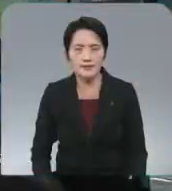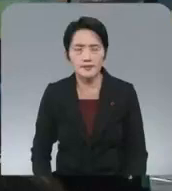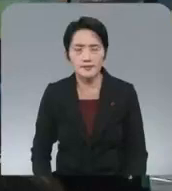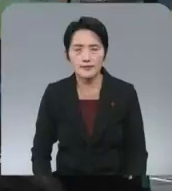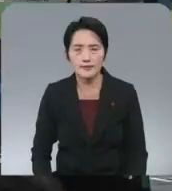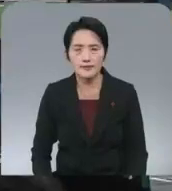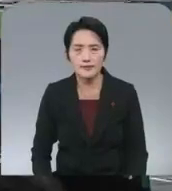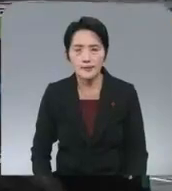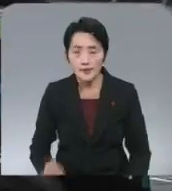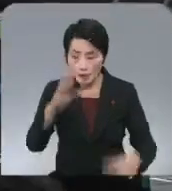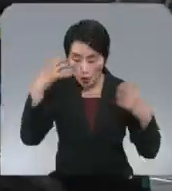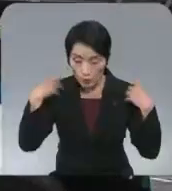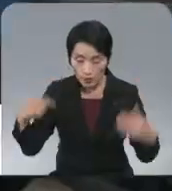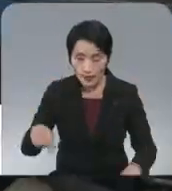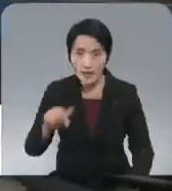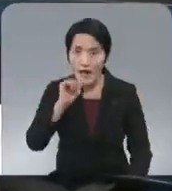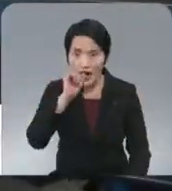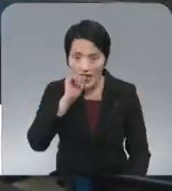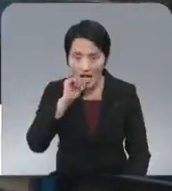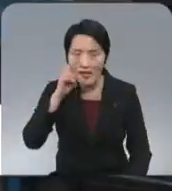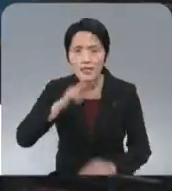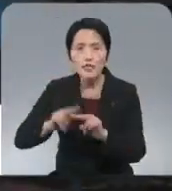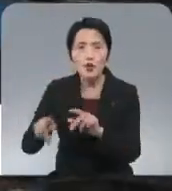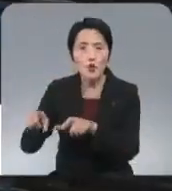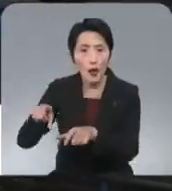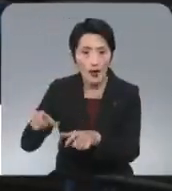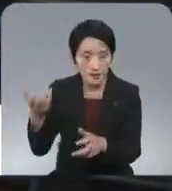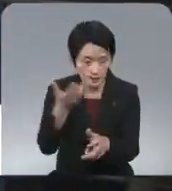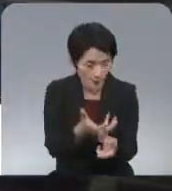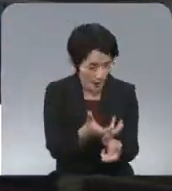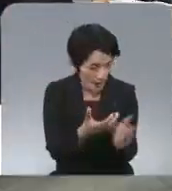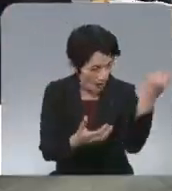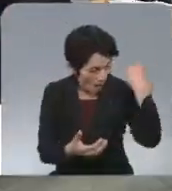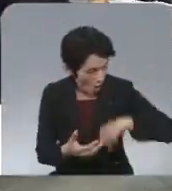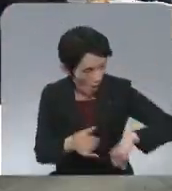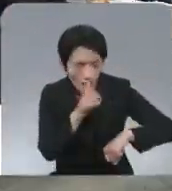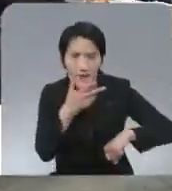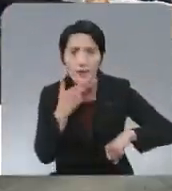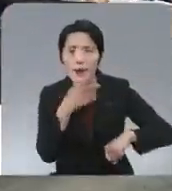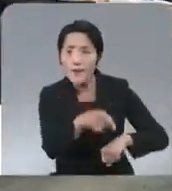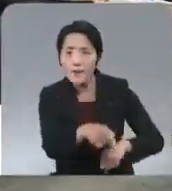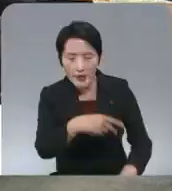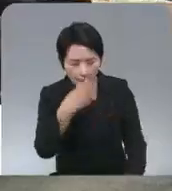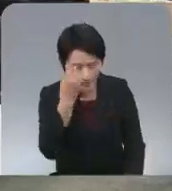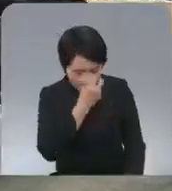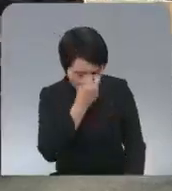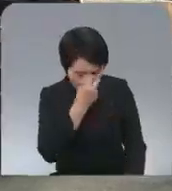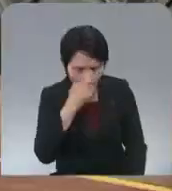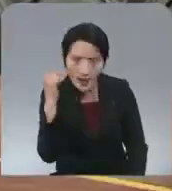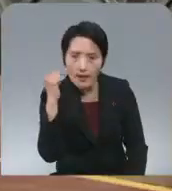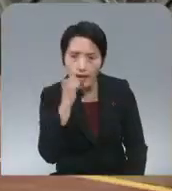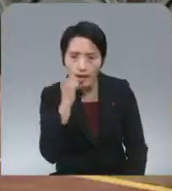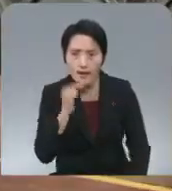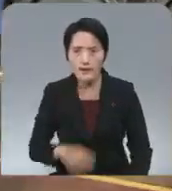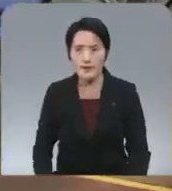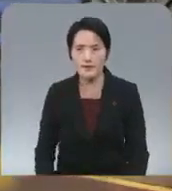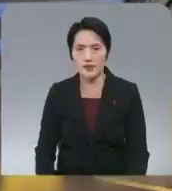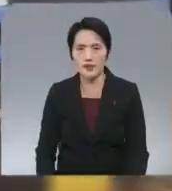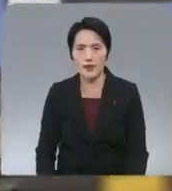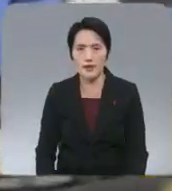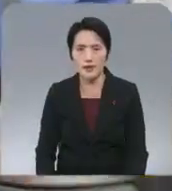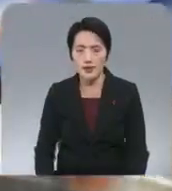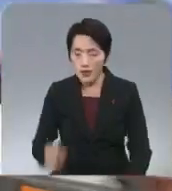cuộc khủng hoảng thủ tướng một lần nữa Kêu gọi người lao động vận tải Dừng ngay cuộc đình công vô lý lấy nền kinh tế quốc gia làm con tin